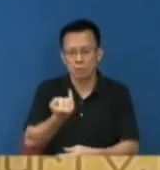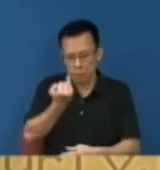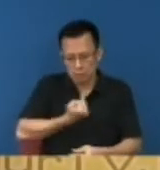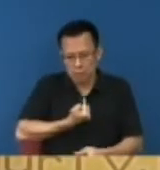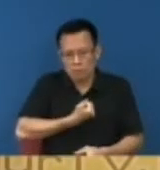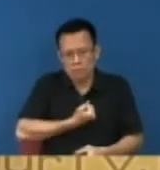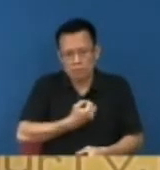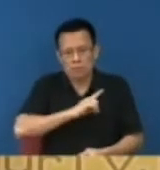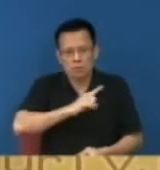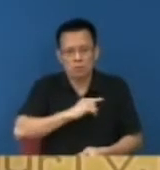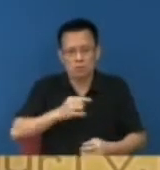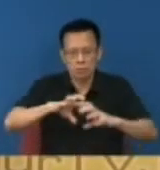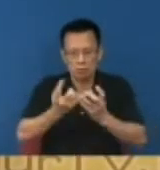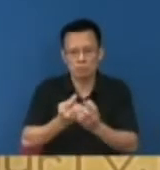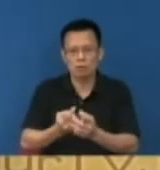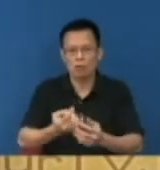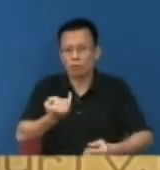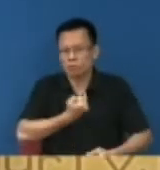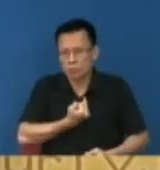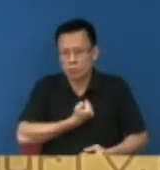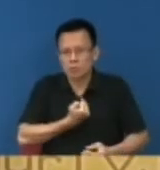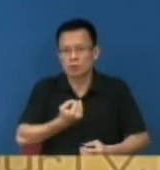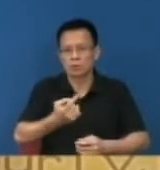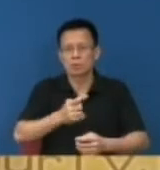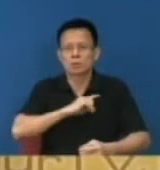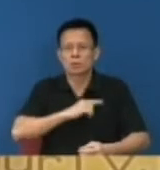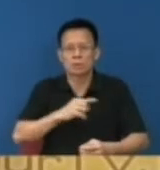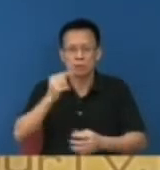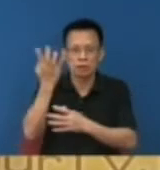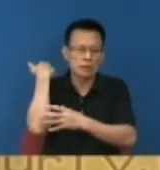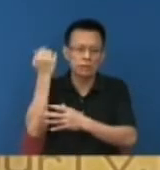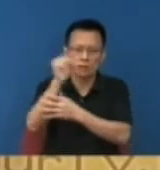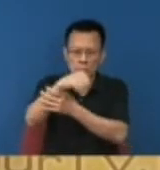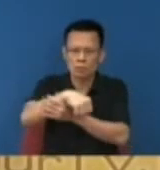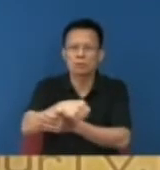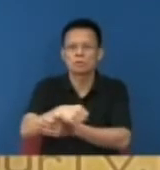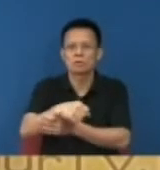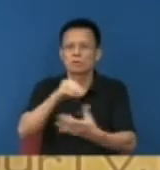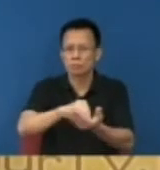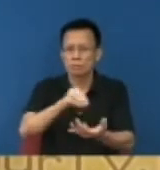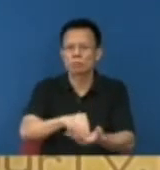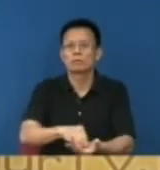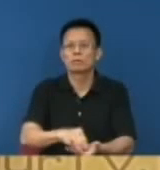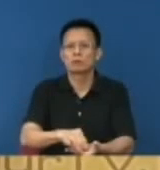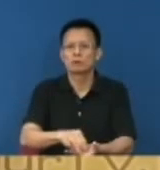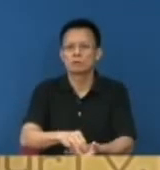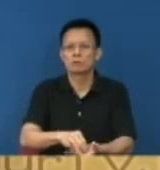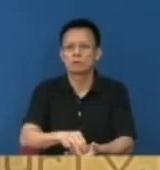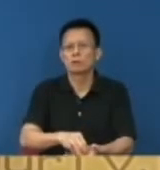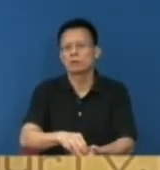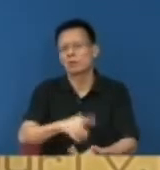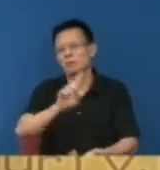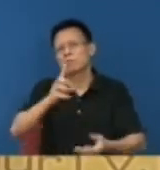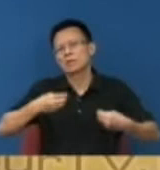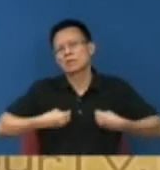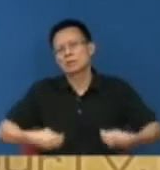背棄他自己的策略、背棄他們的承諾的一個決定。那你有什麼資格流林瑞麟是